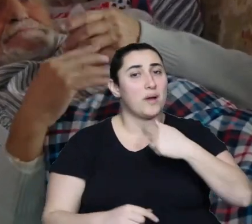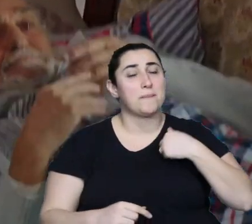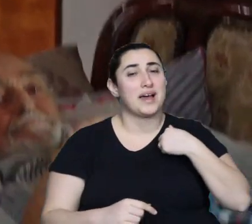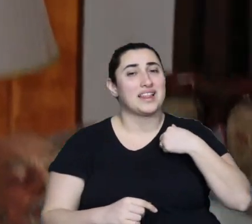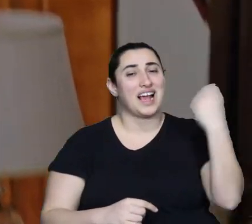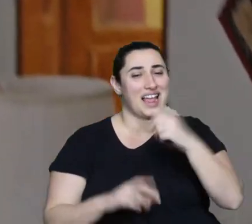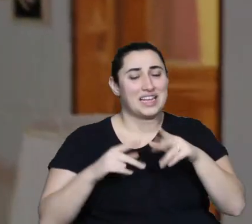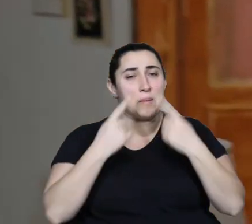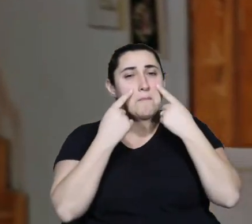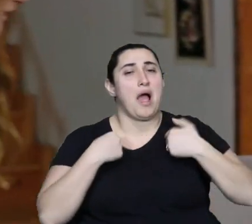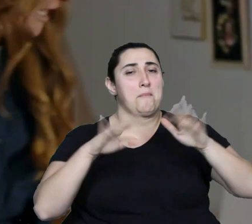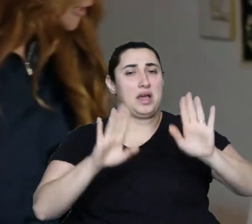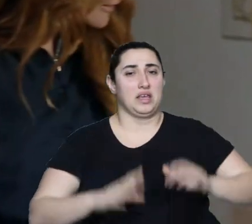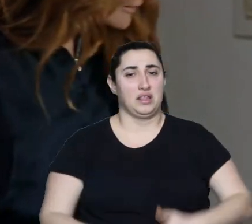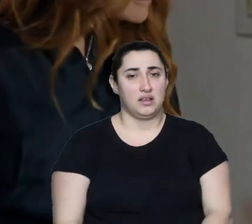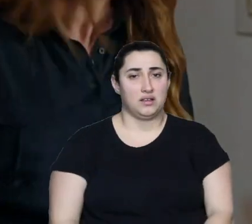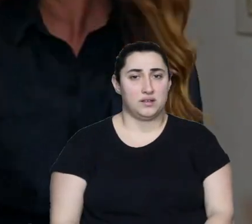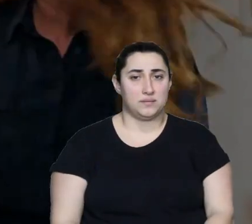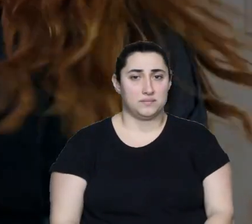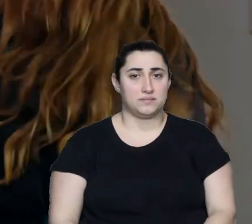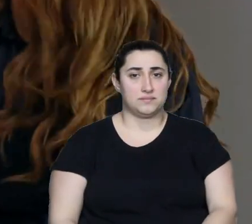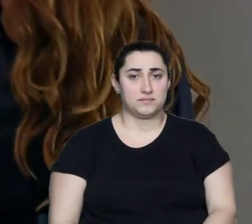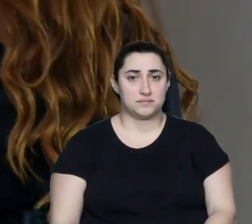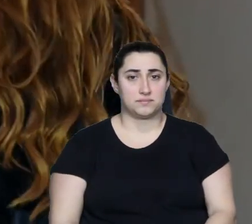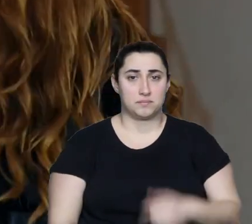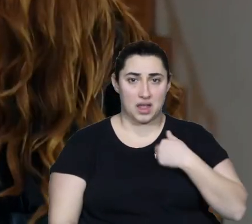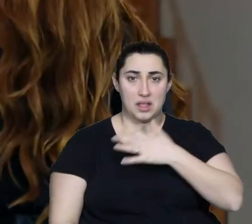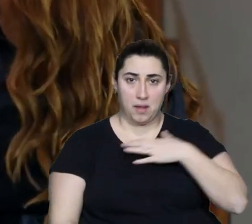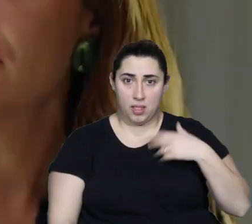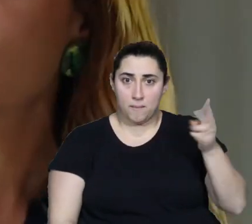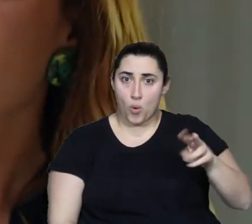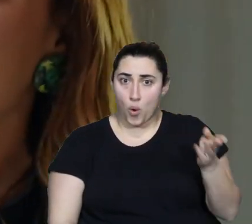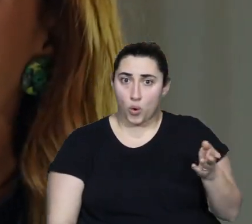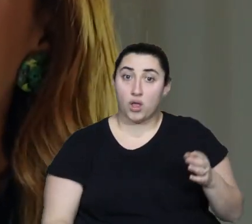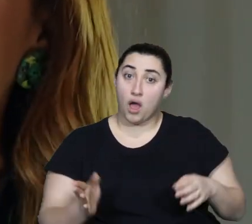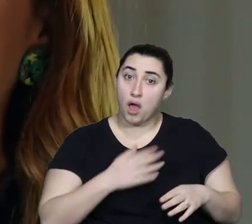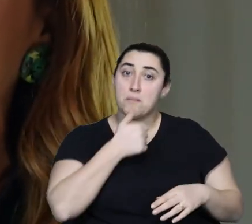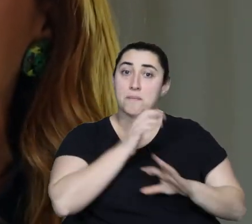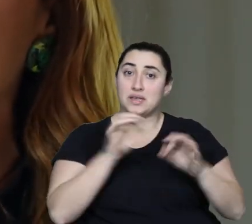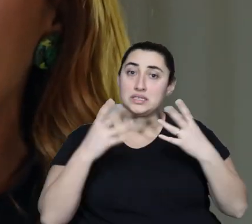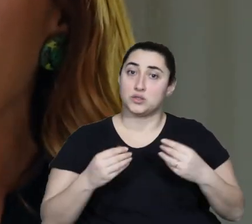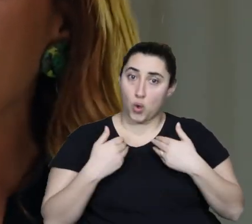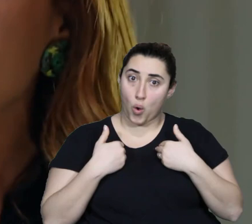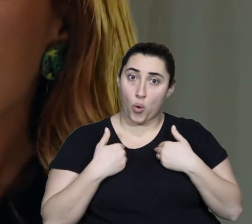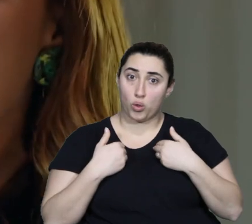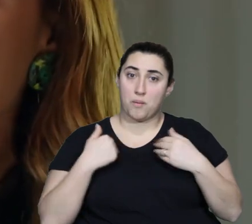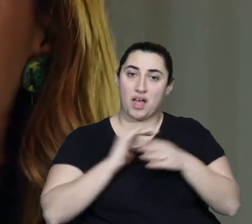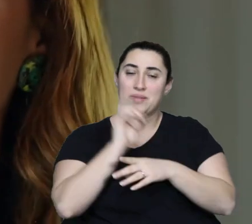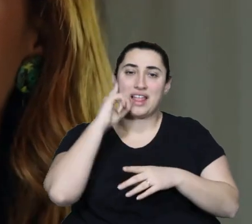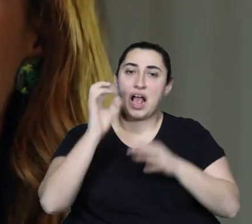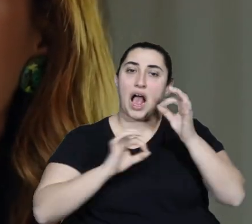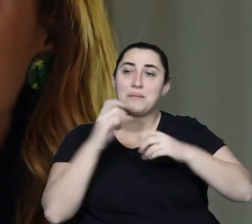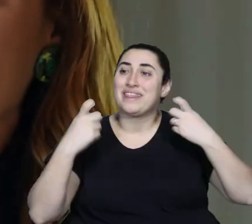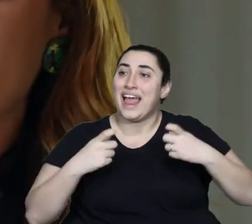bana katilinmişim gibi davranmaktan vazgeç. Ben de annemi kaybettim. Üstüne bir de babasız kaldım. Hayattaki tek